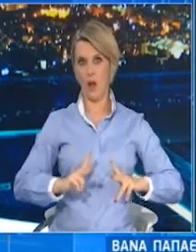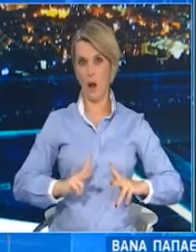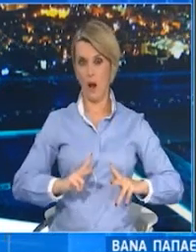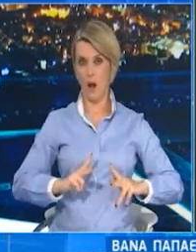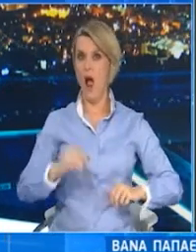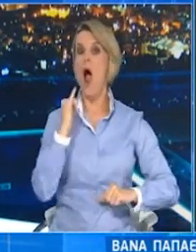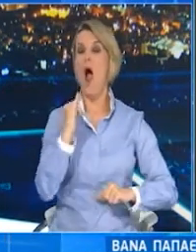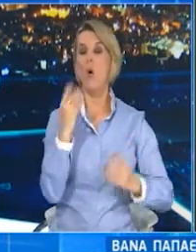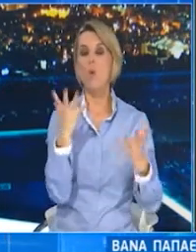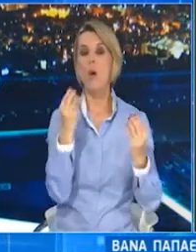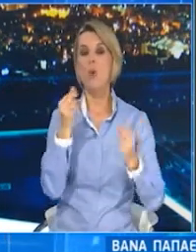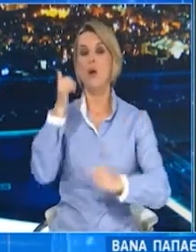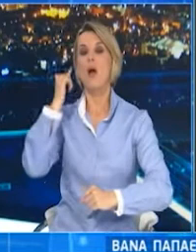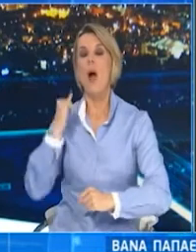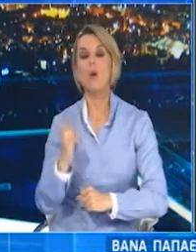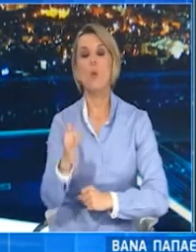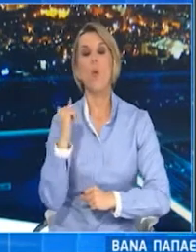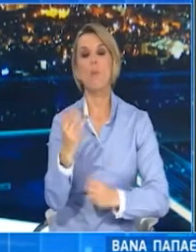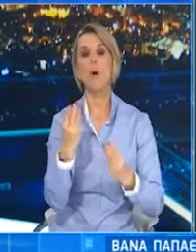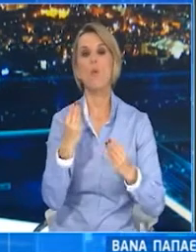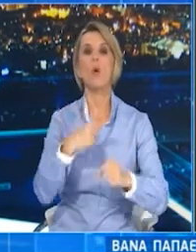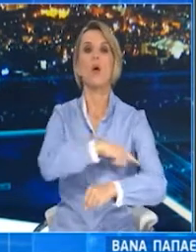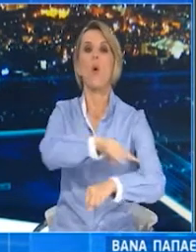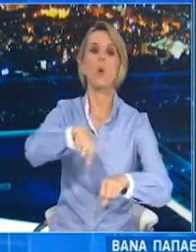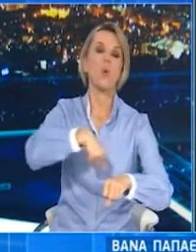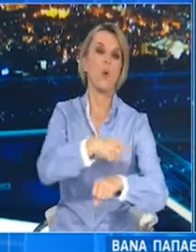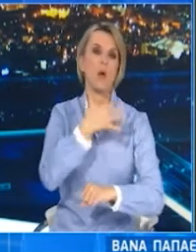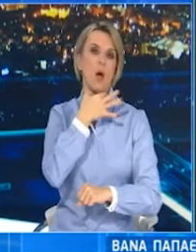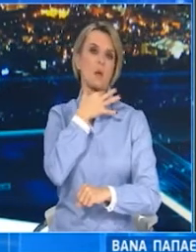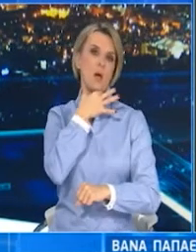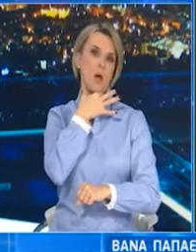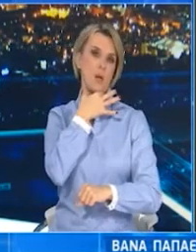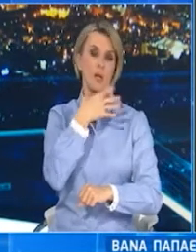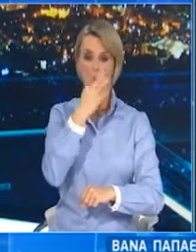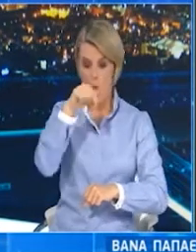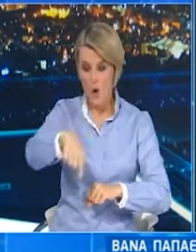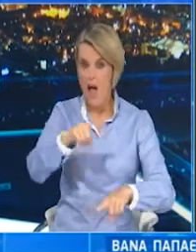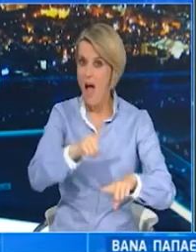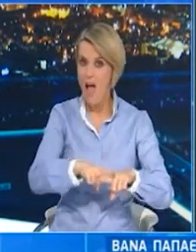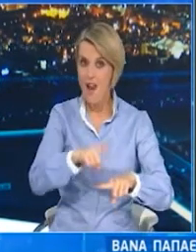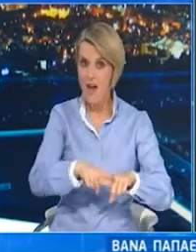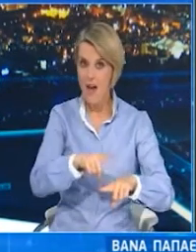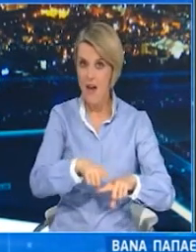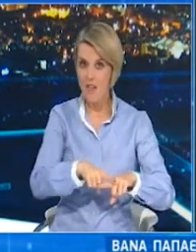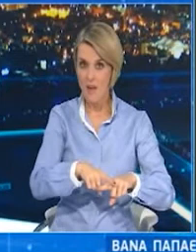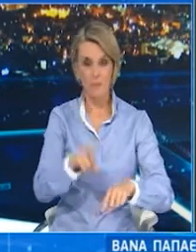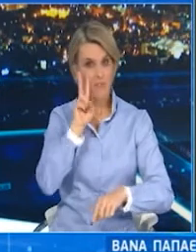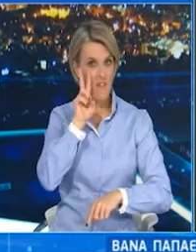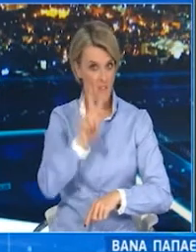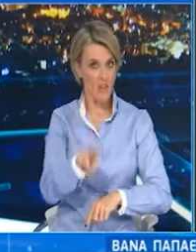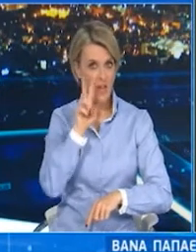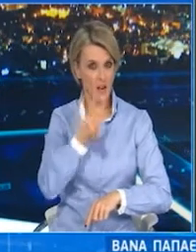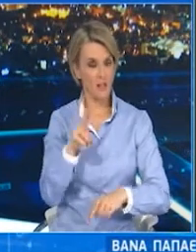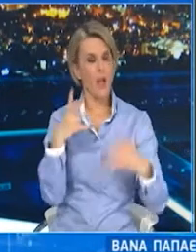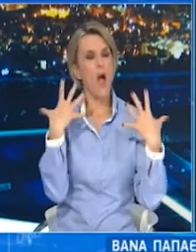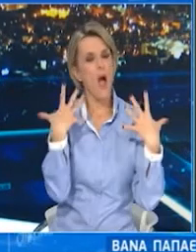επιτευχθεί πριν περάσουν αρκετοί μήνες ακόμα. Και τα επιδημιολογικά δεδομένα της χώρας μας σήμερα δείχνουν ότι στην επικράτεια έχουμε